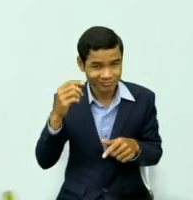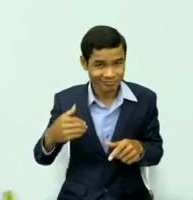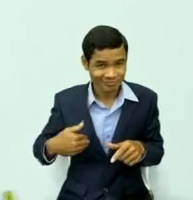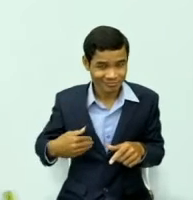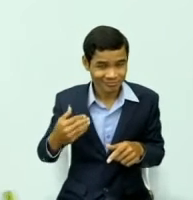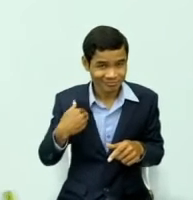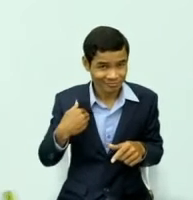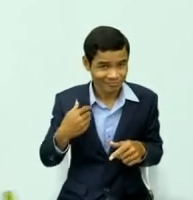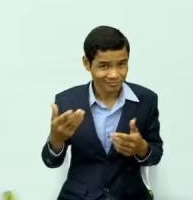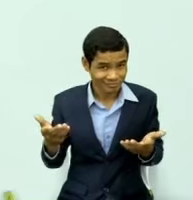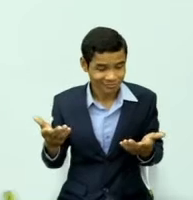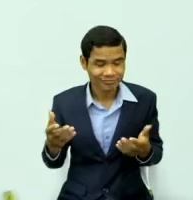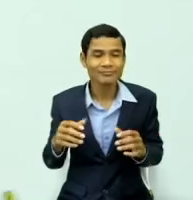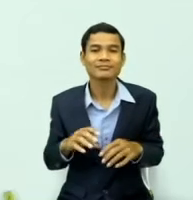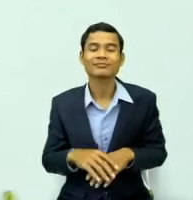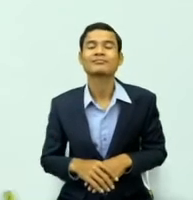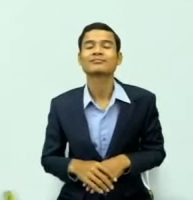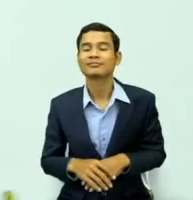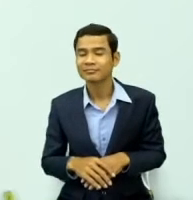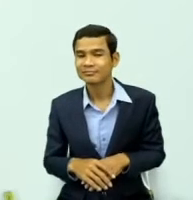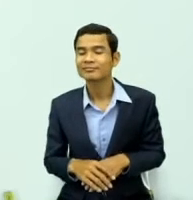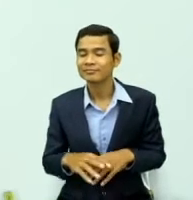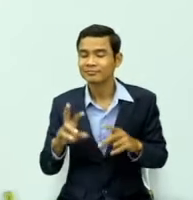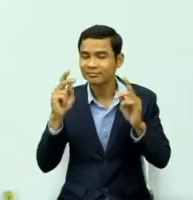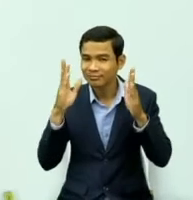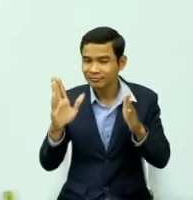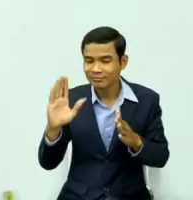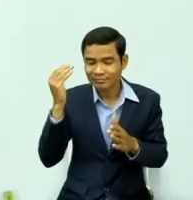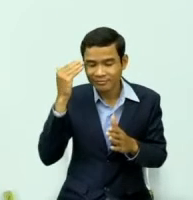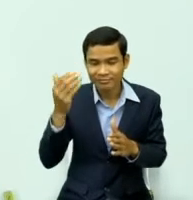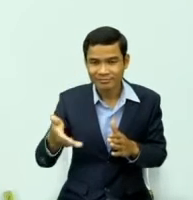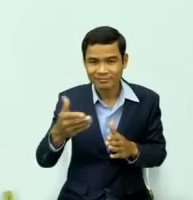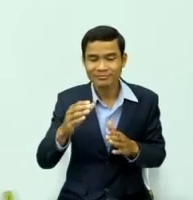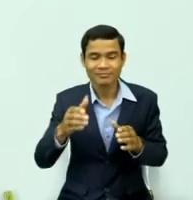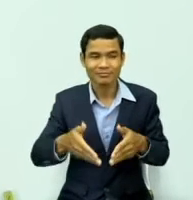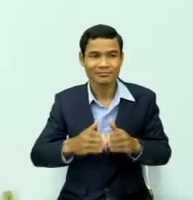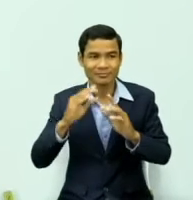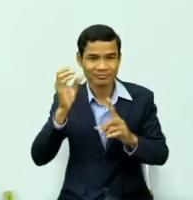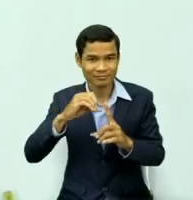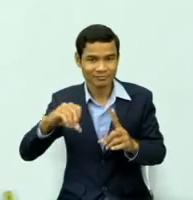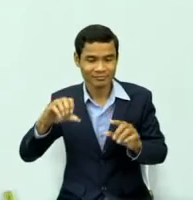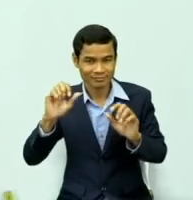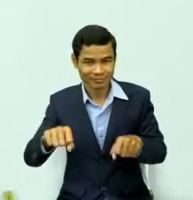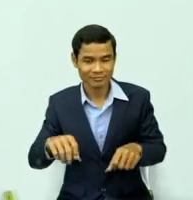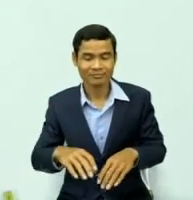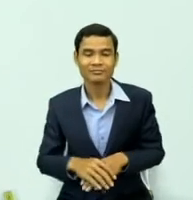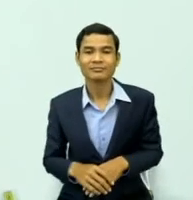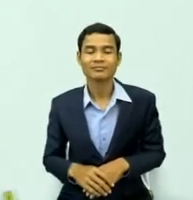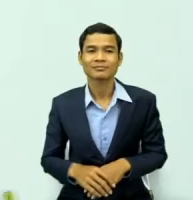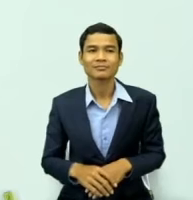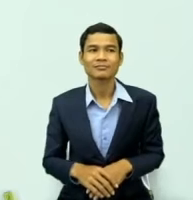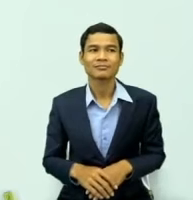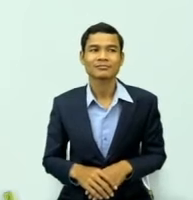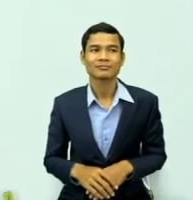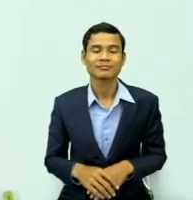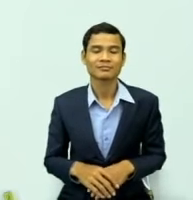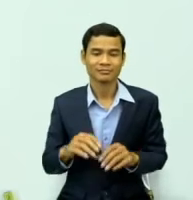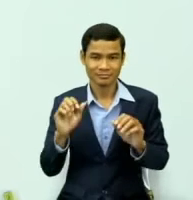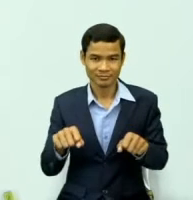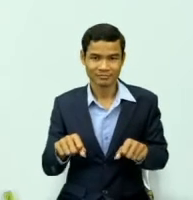chà con chà này cứ sự công ta con có ai bằng cách là ba này ba nè con nữa